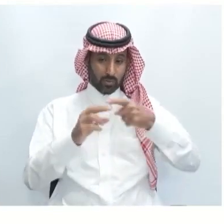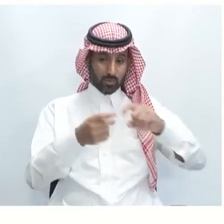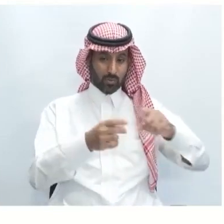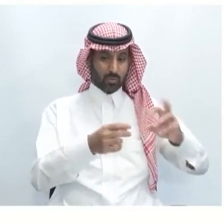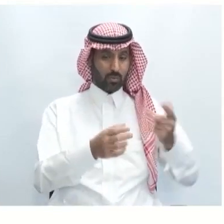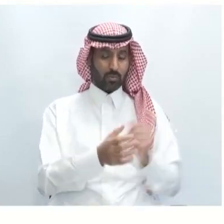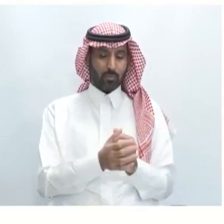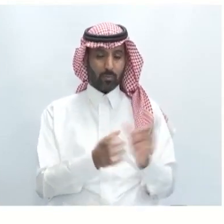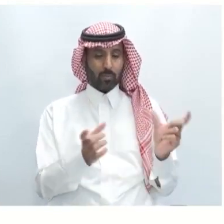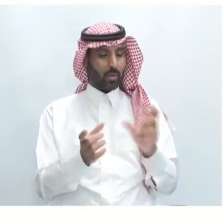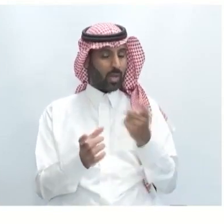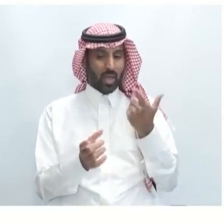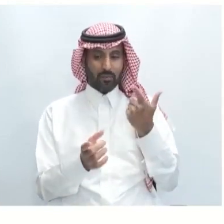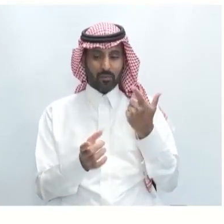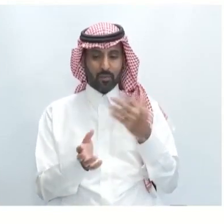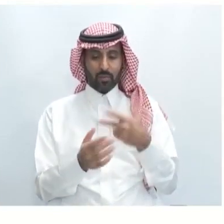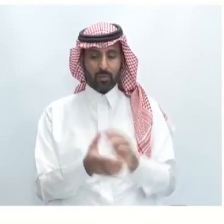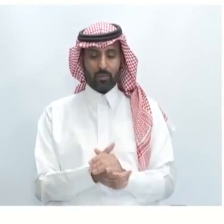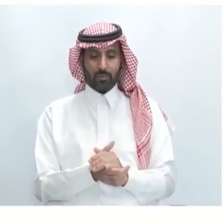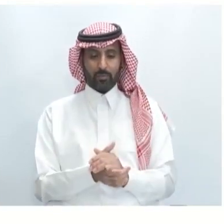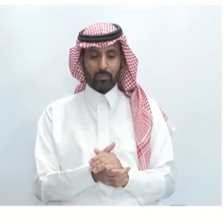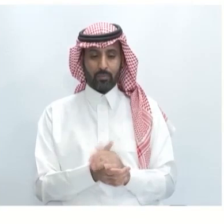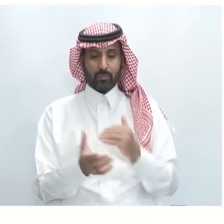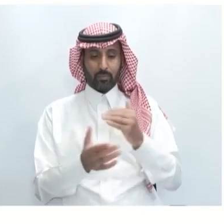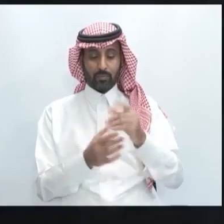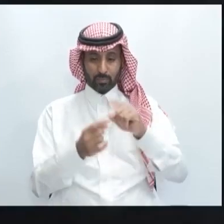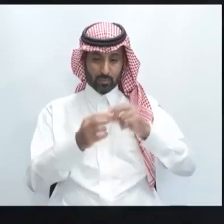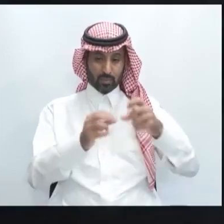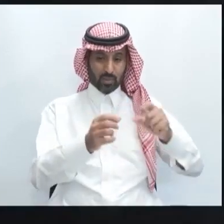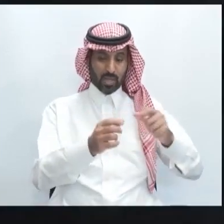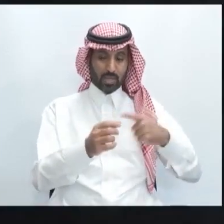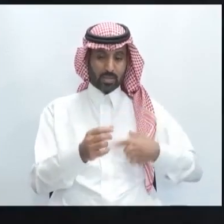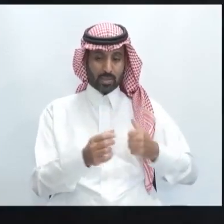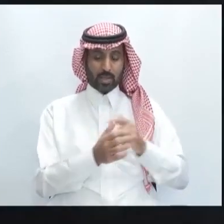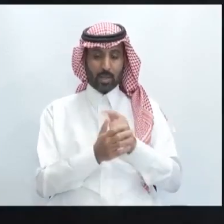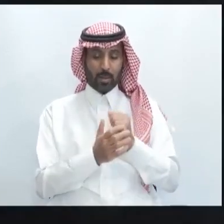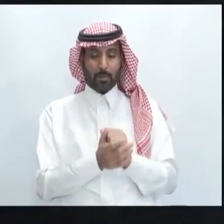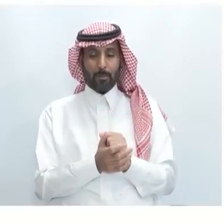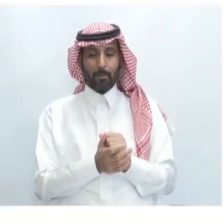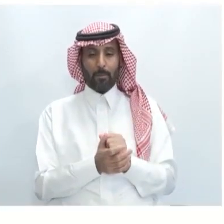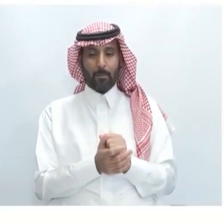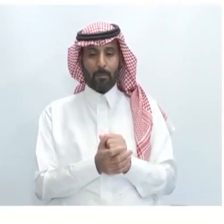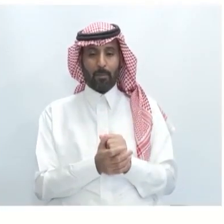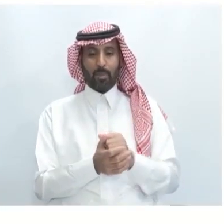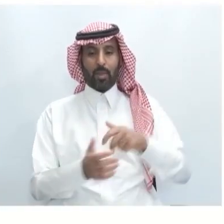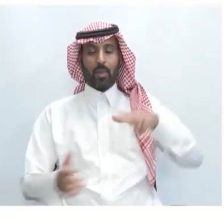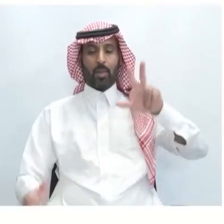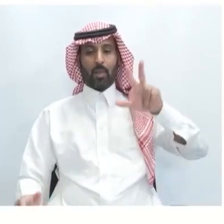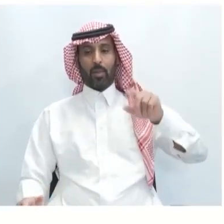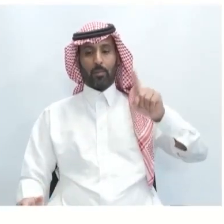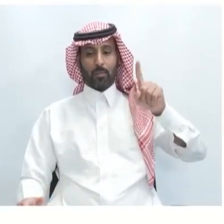الروابط وكيف تتم اساسا اذا هذه الرابطه تسمى رابطه ببتيديه رابطه